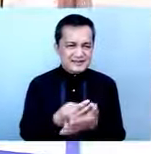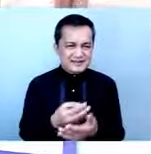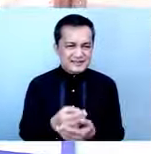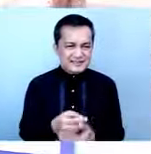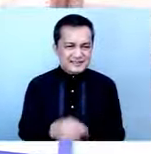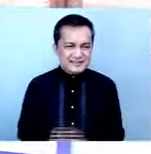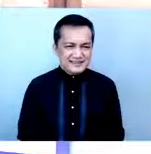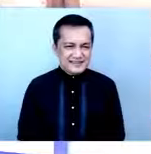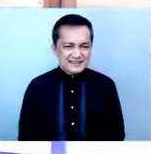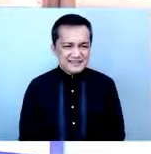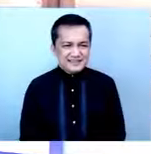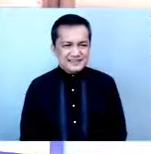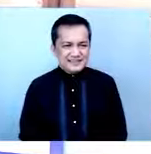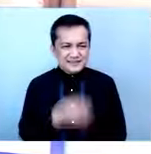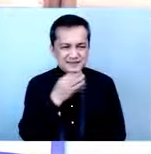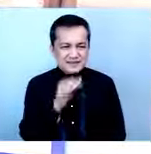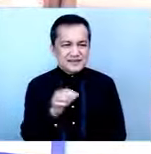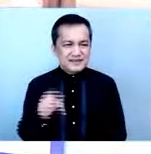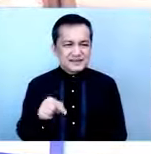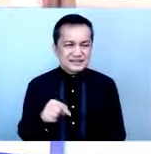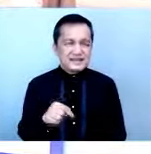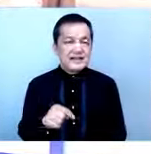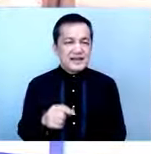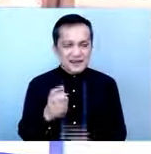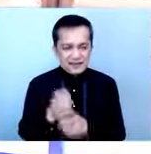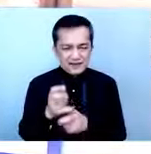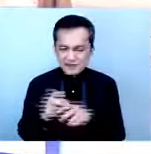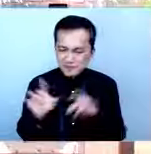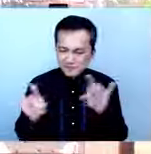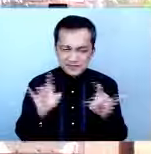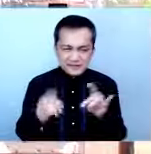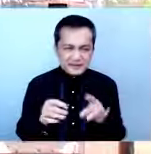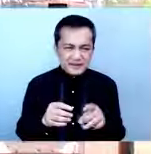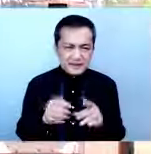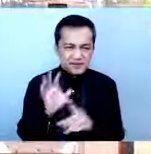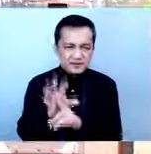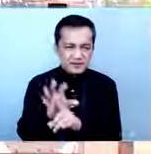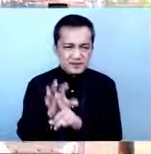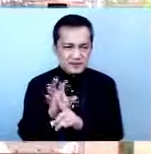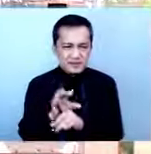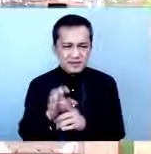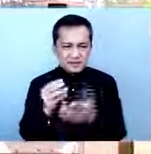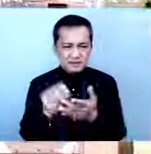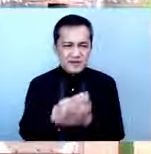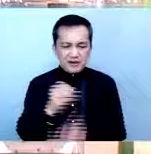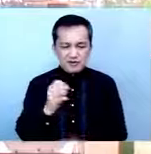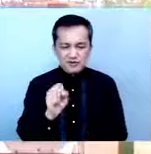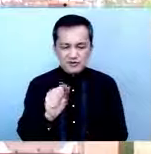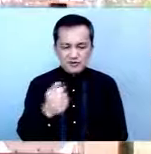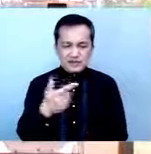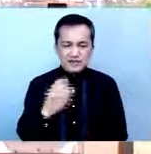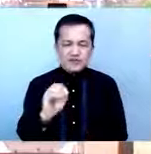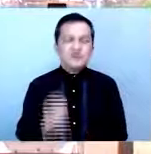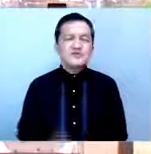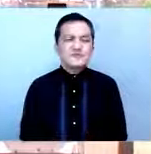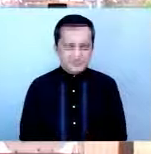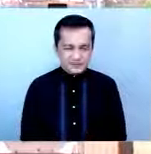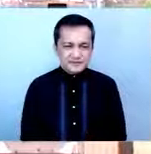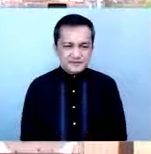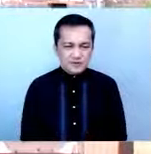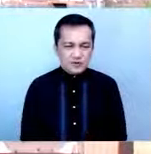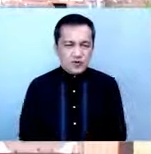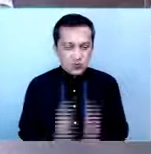na yung favorite ko dito? Nahihirapan naman ako mamili. Favorite, ang bestseller namin is the mango sagot talaga. Ah, ito. We also have fruit cup with yogurt,